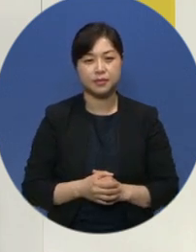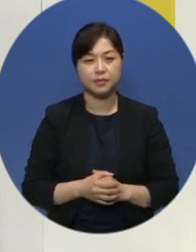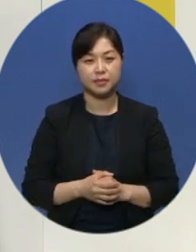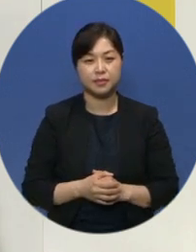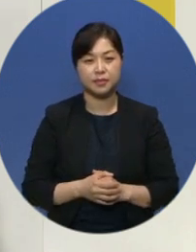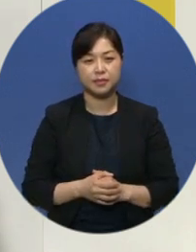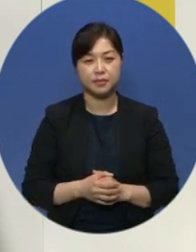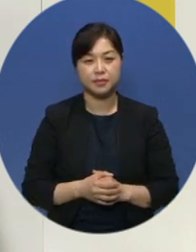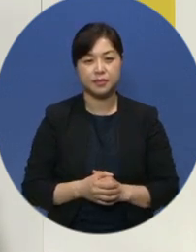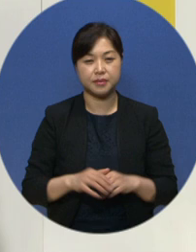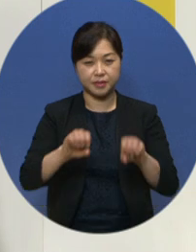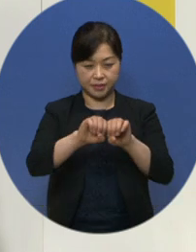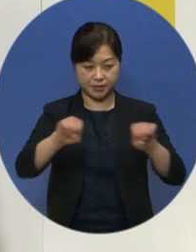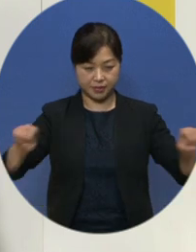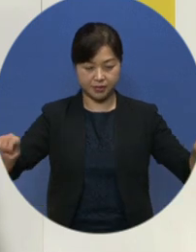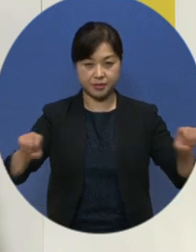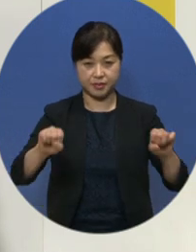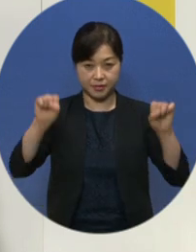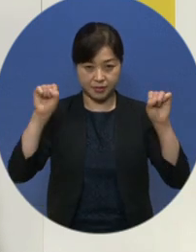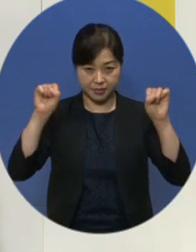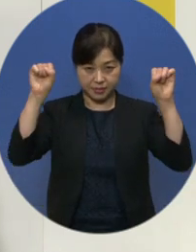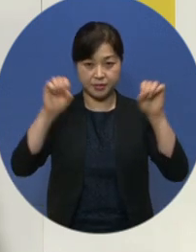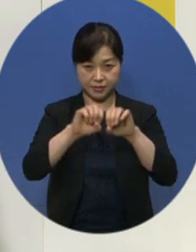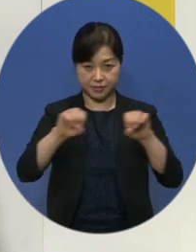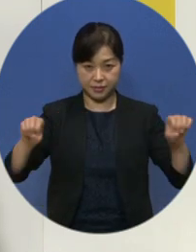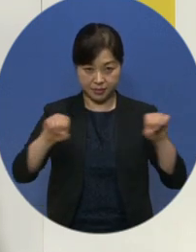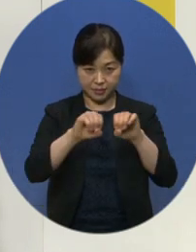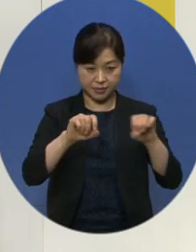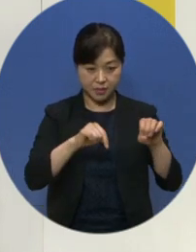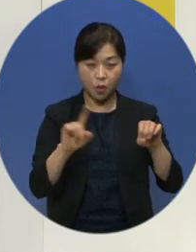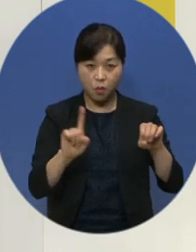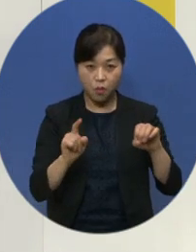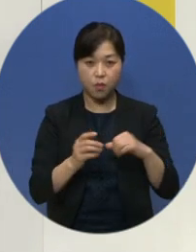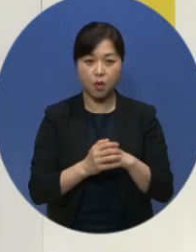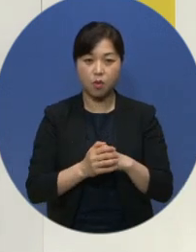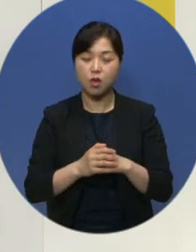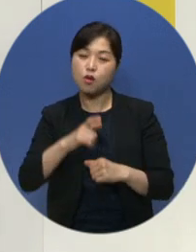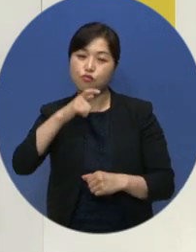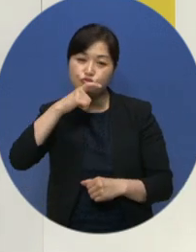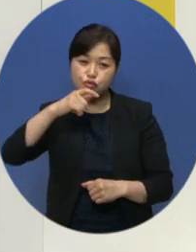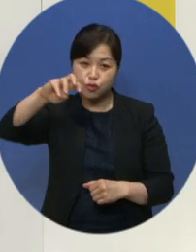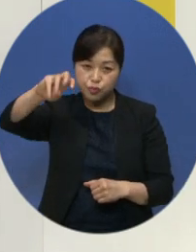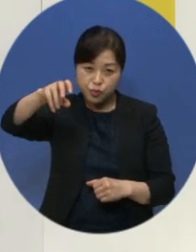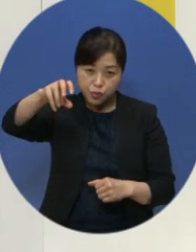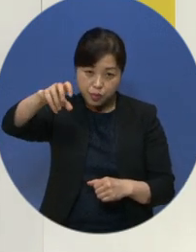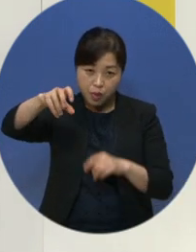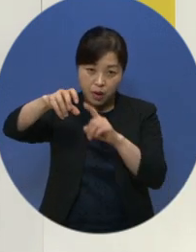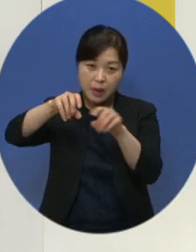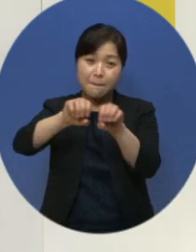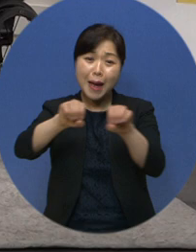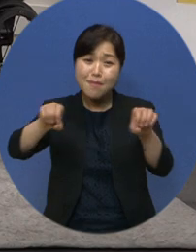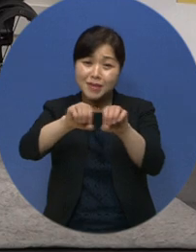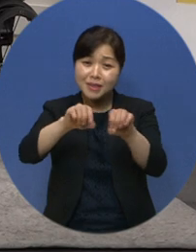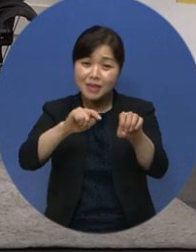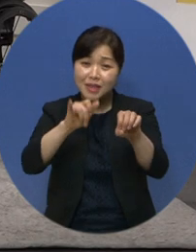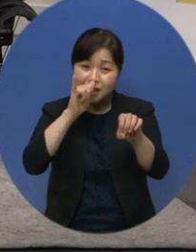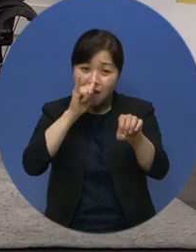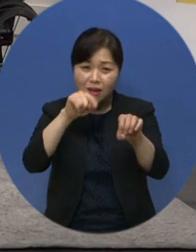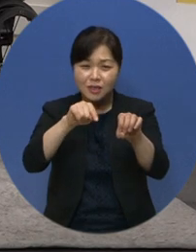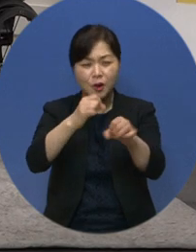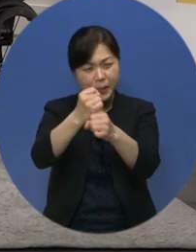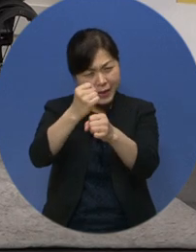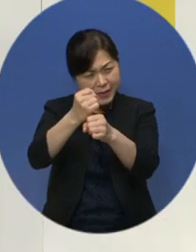바 같은 것도 이렇게 이제 수도 파이프 같은 걸 이렇게 만들어서 훈련을 한 시절이 있었죠 그